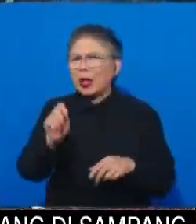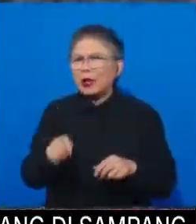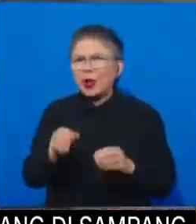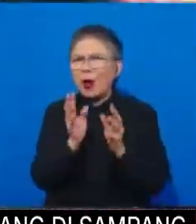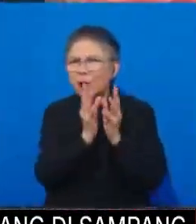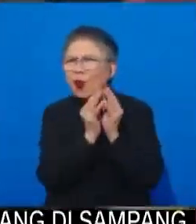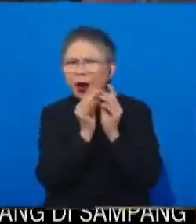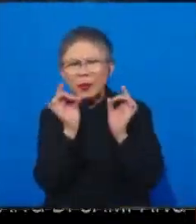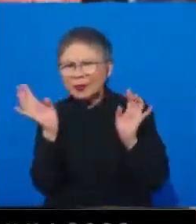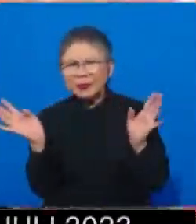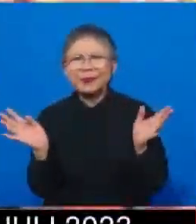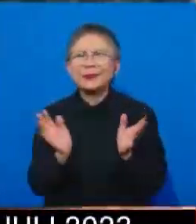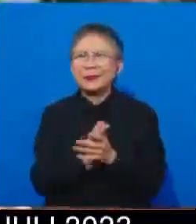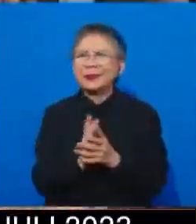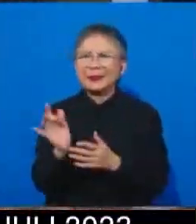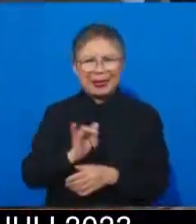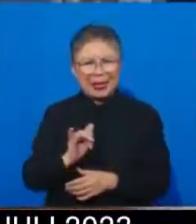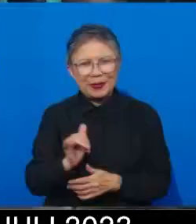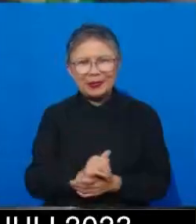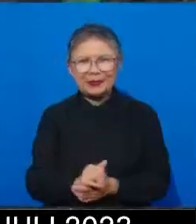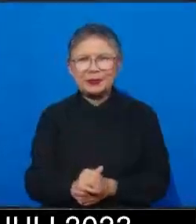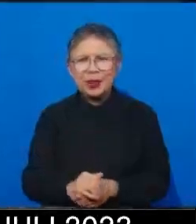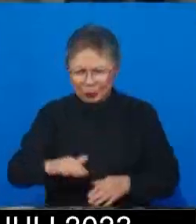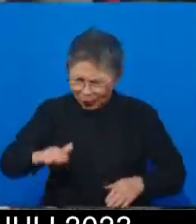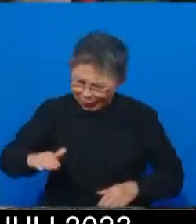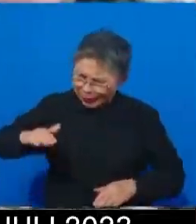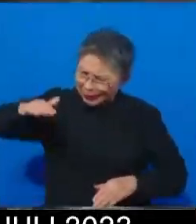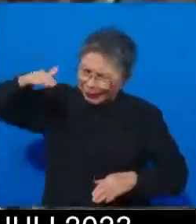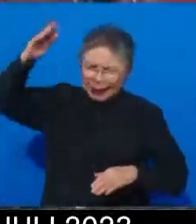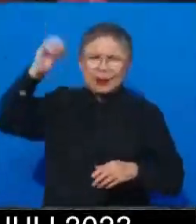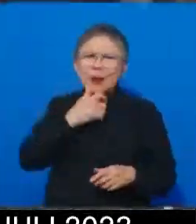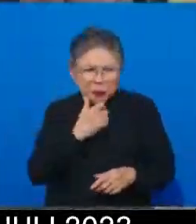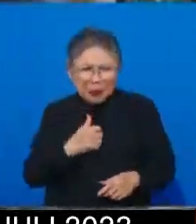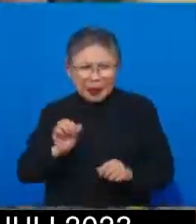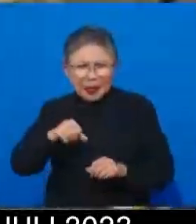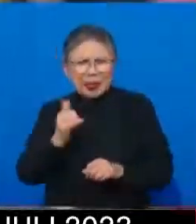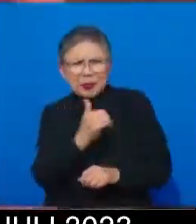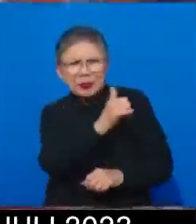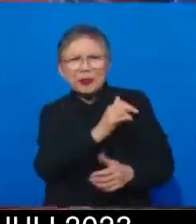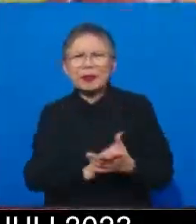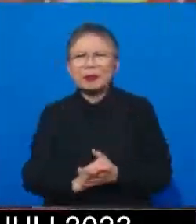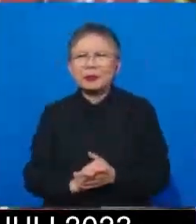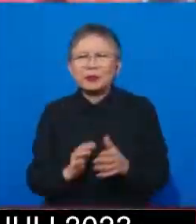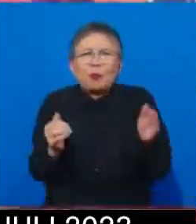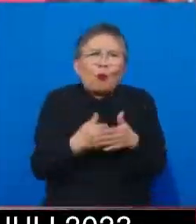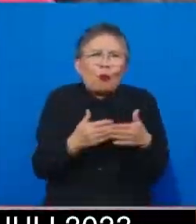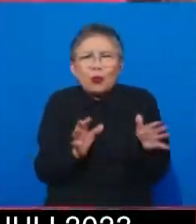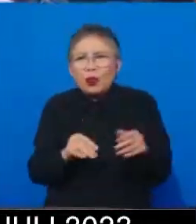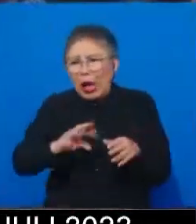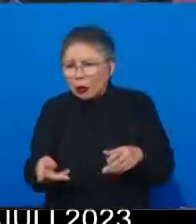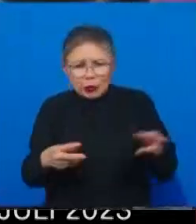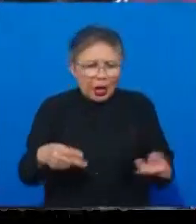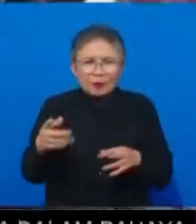dan buah-buahan. Tidak hanya orang dewasa, sejumlah anak-anak saling berdesakan hingga saling terjepit dan